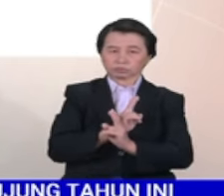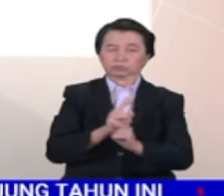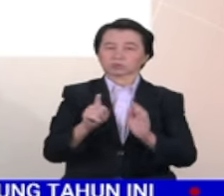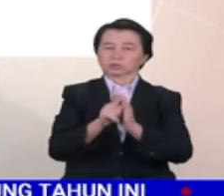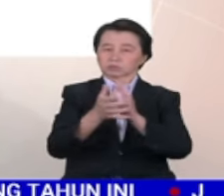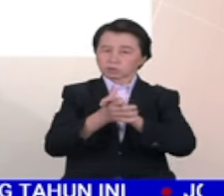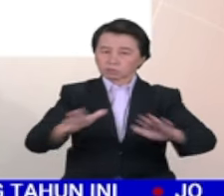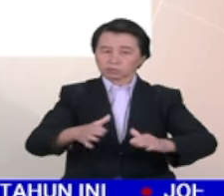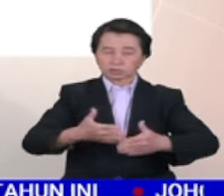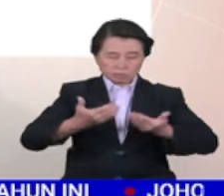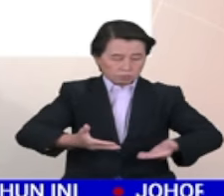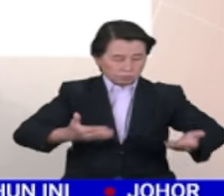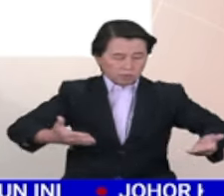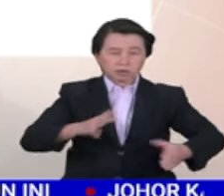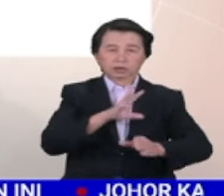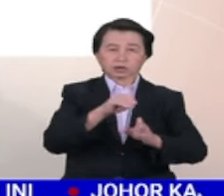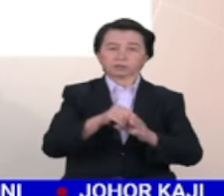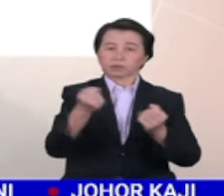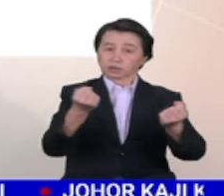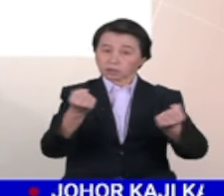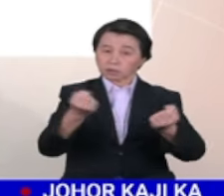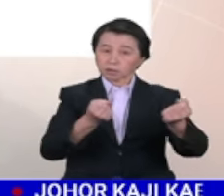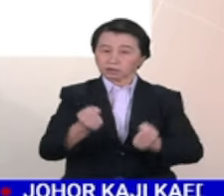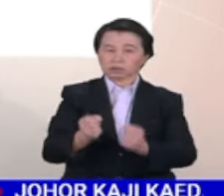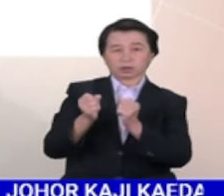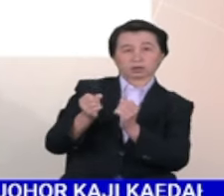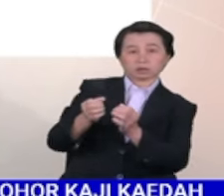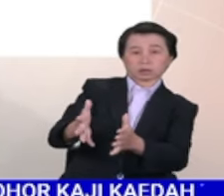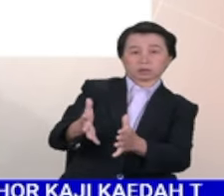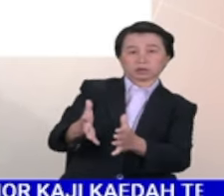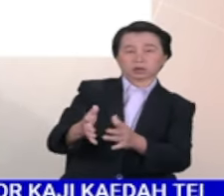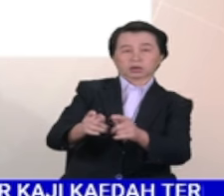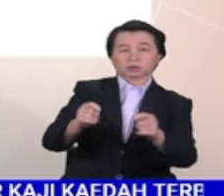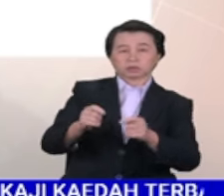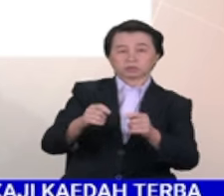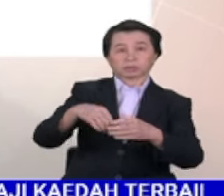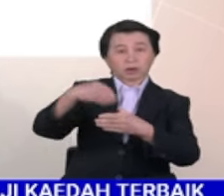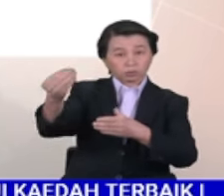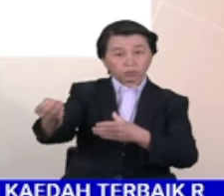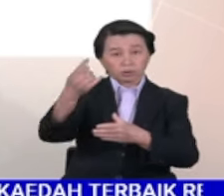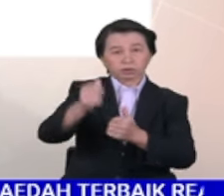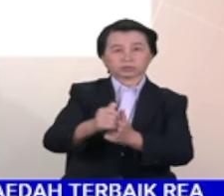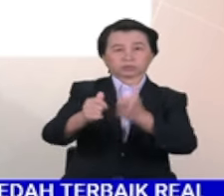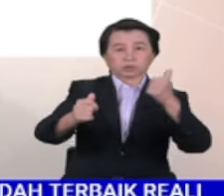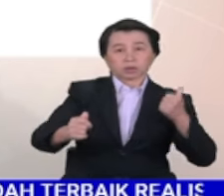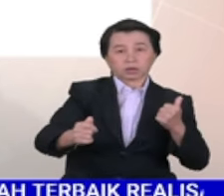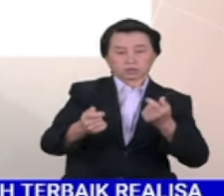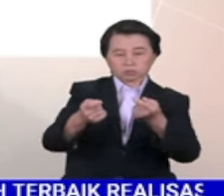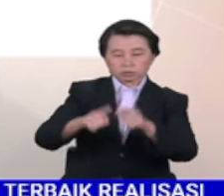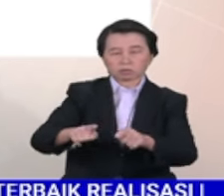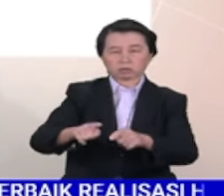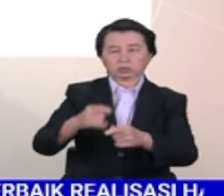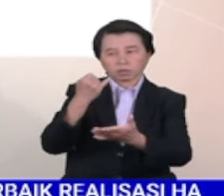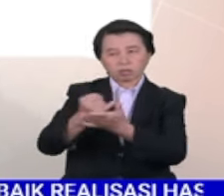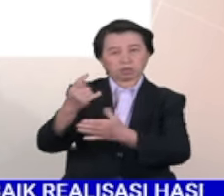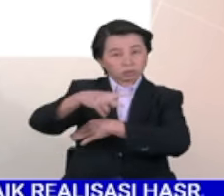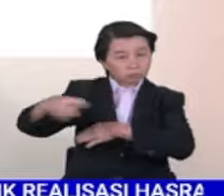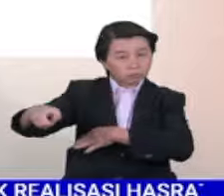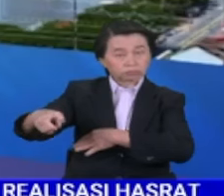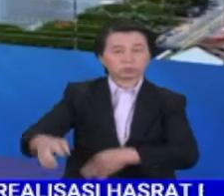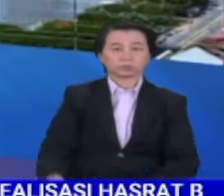keselamatan harta benda termasuklah kendaraan yang ditinggalkan di tempat awan untuk mengelakkan kejadian Cina yang